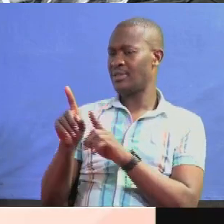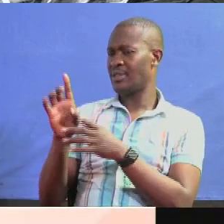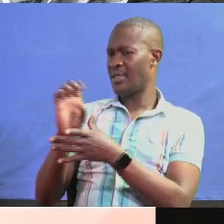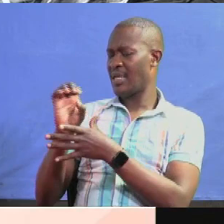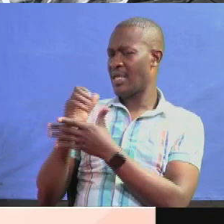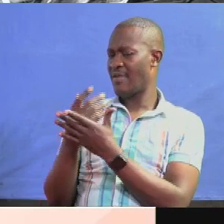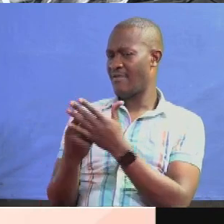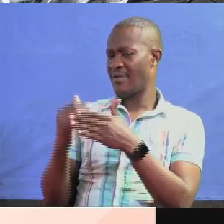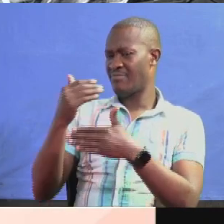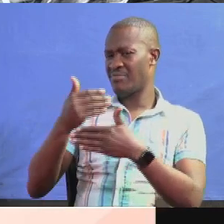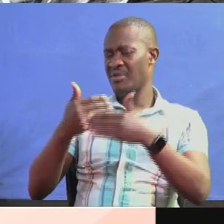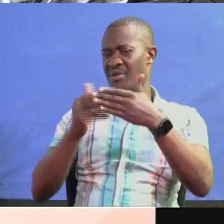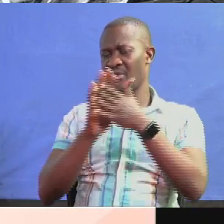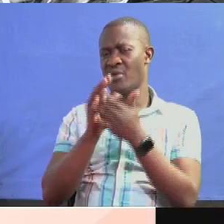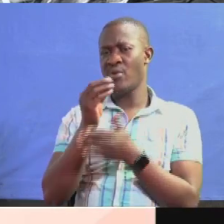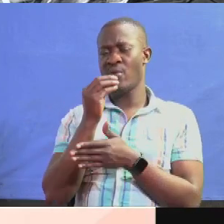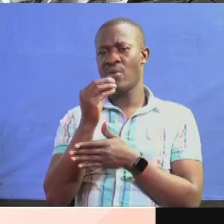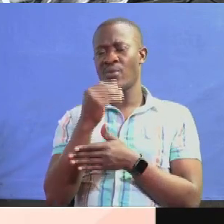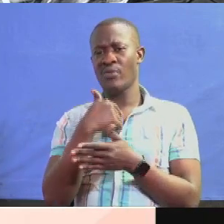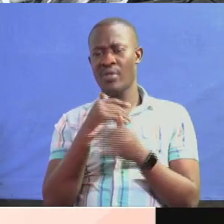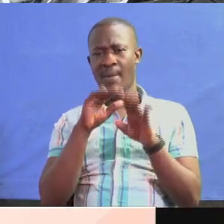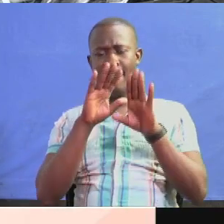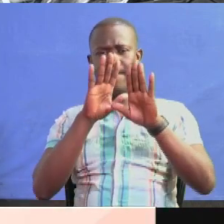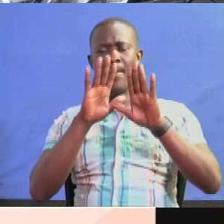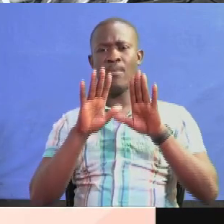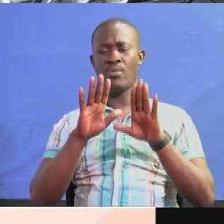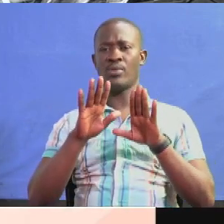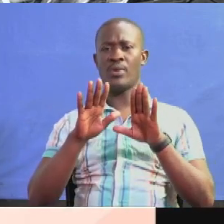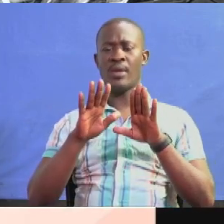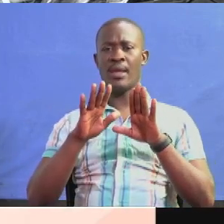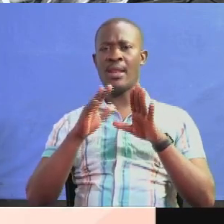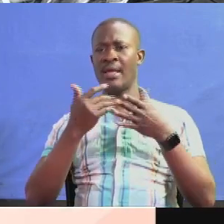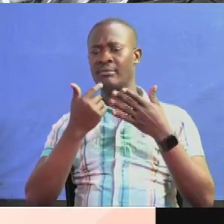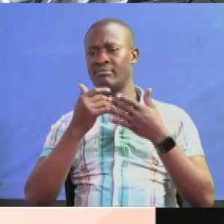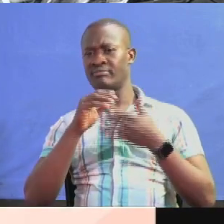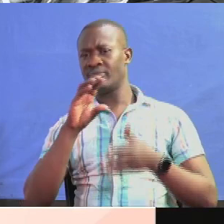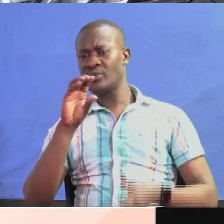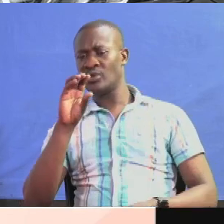kwa chakula, kwa umuhimu wa kama asali,